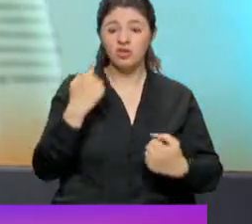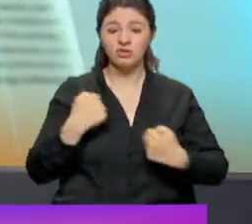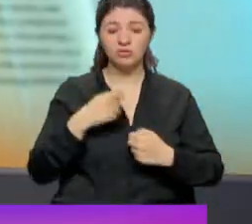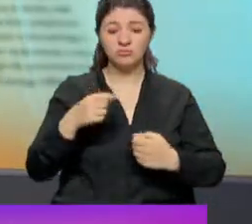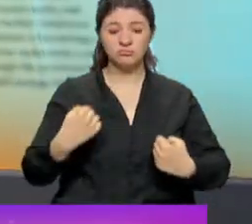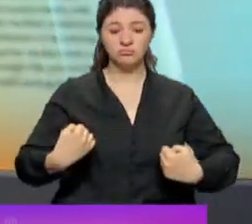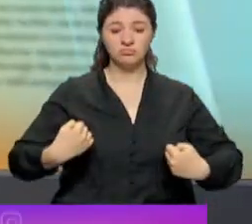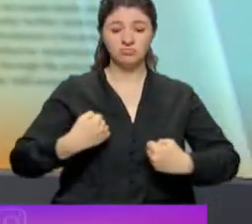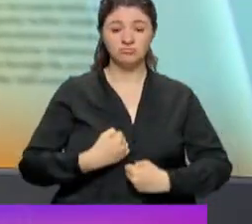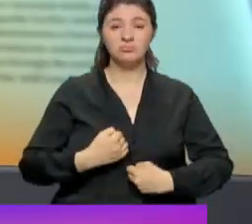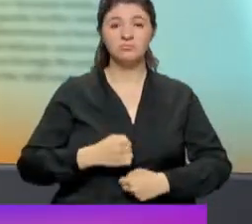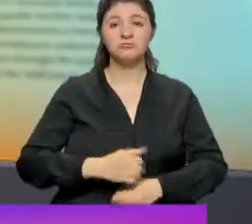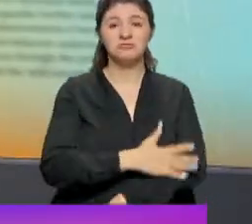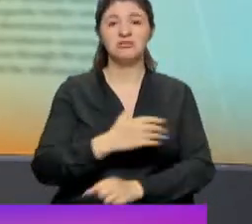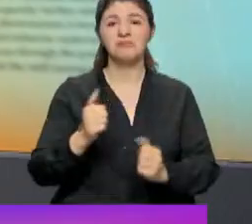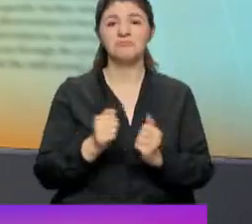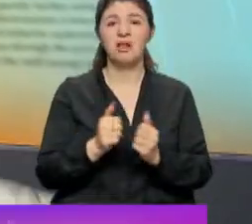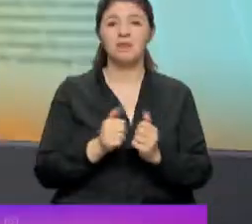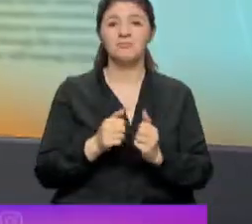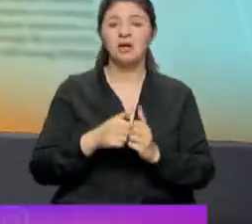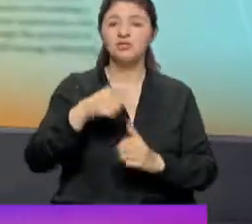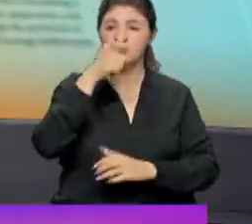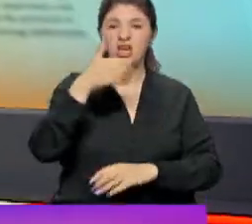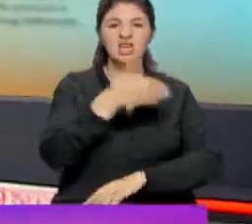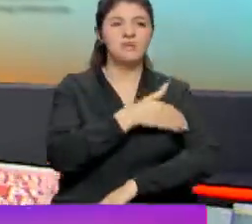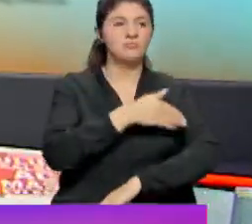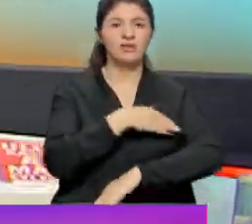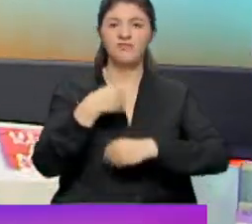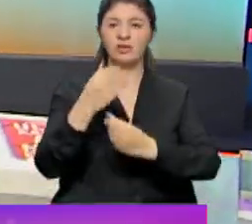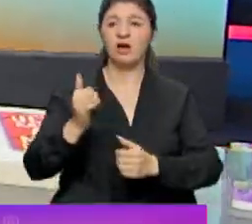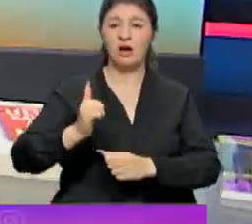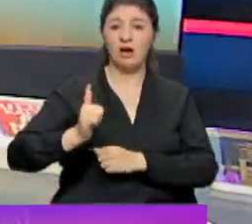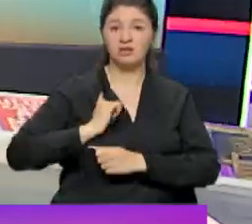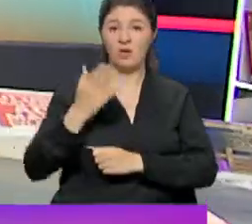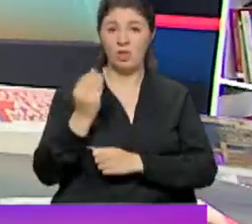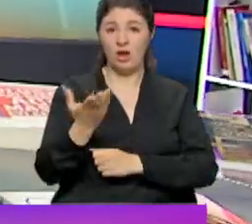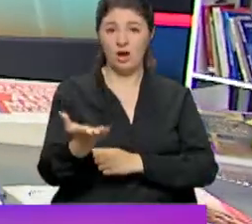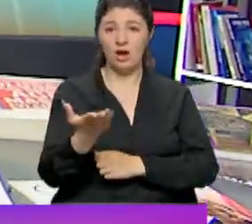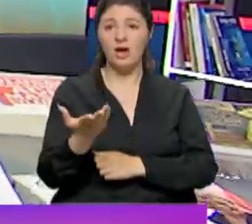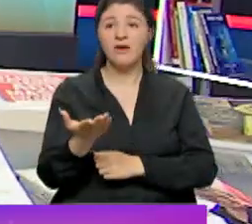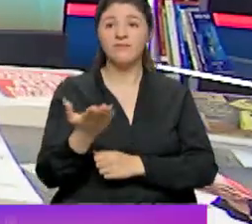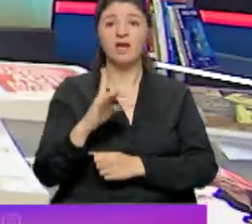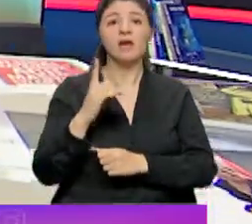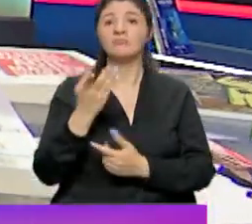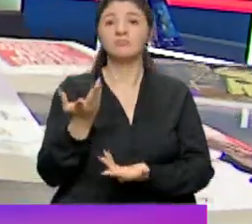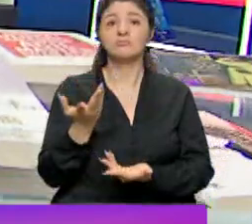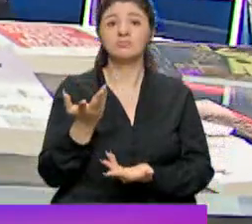o üniformayı giydiğiniz gururla ülkemizde hizmetlerde Bulunduğunuz asker olarak ve